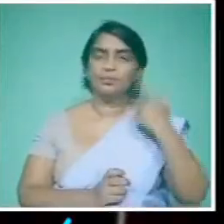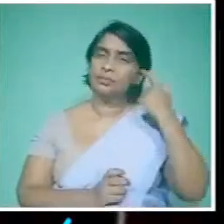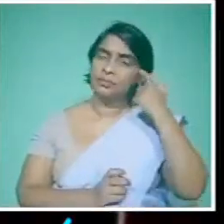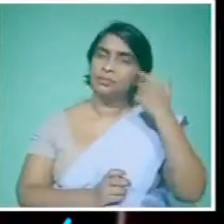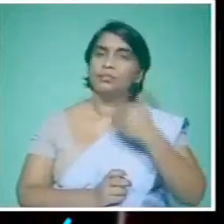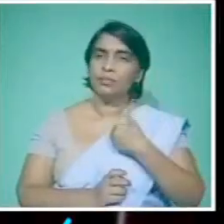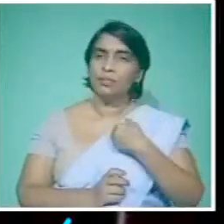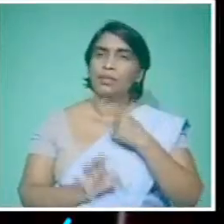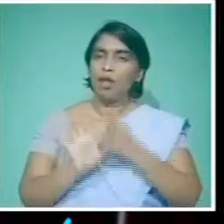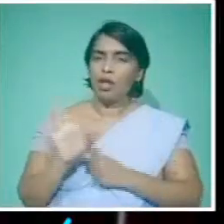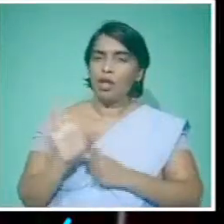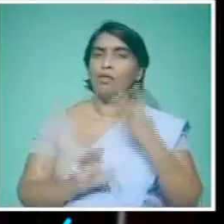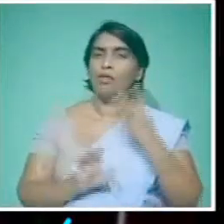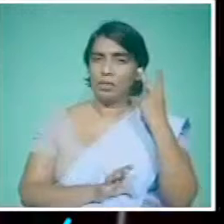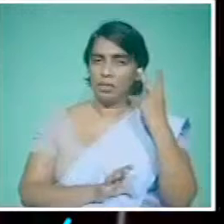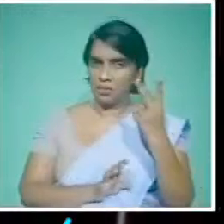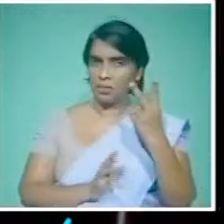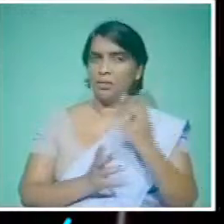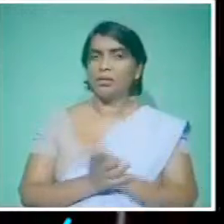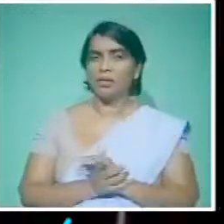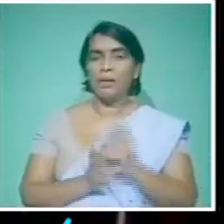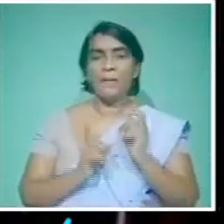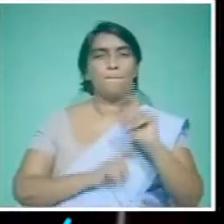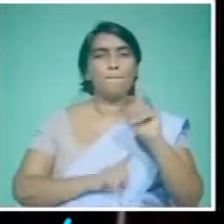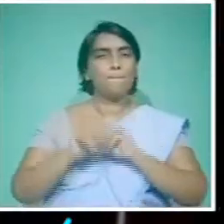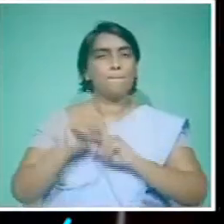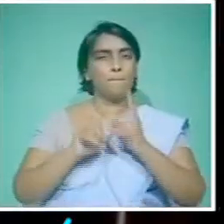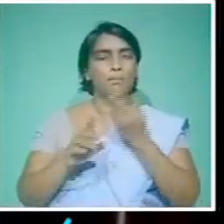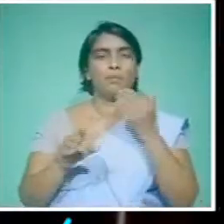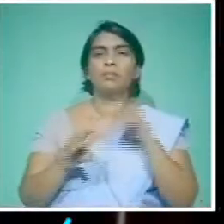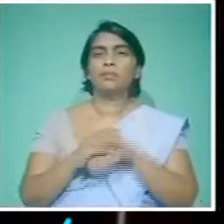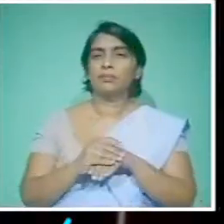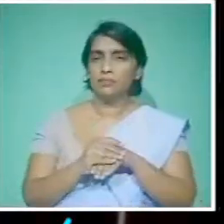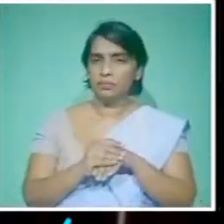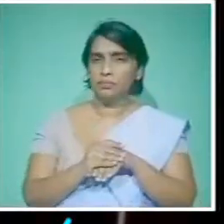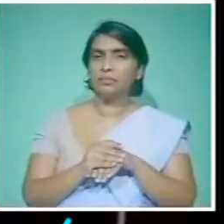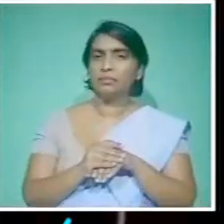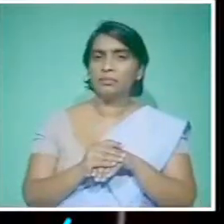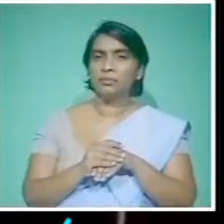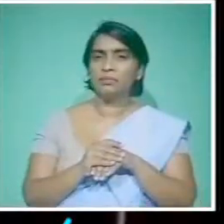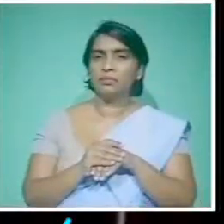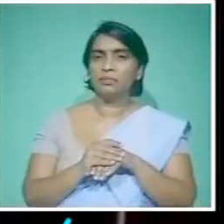mama avurudu dekak me parlimentuwa tula